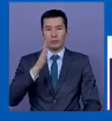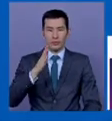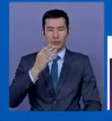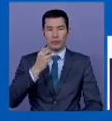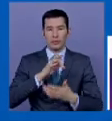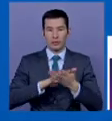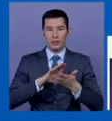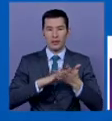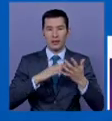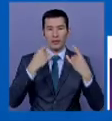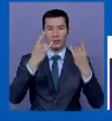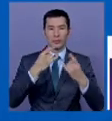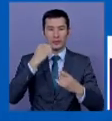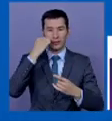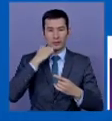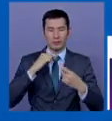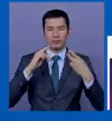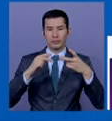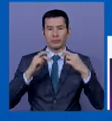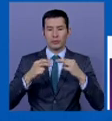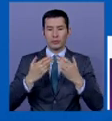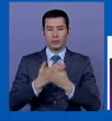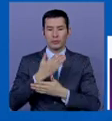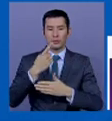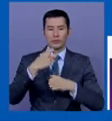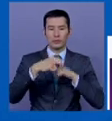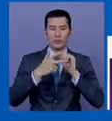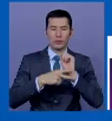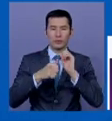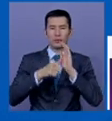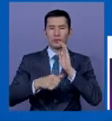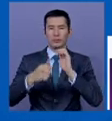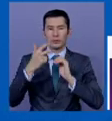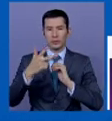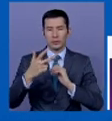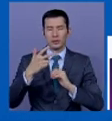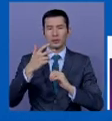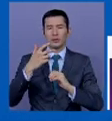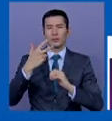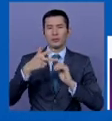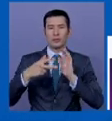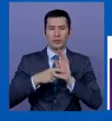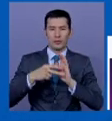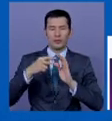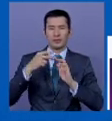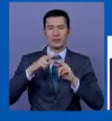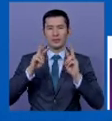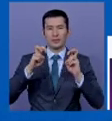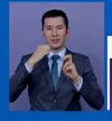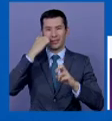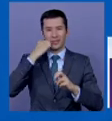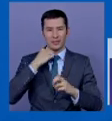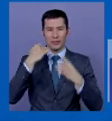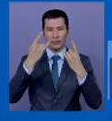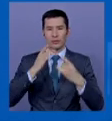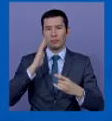бұл автобустардың санын арттыратын боламыз. 118, 63, 120, 38, 45-ші бағыттағы қоғамдық көліктерді